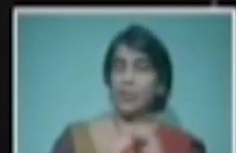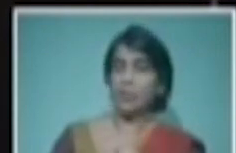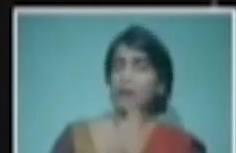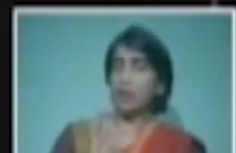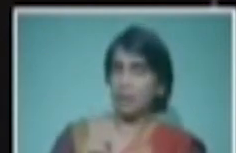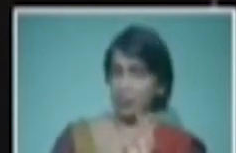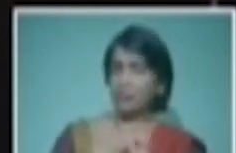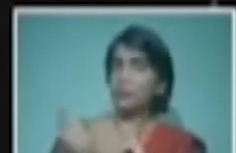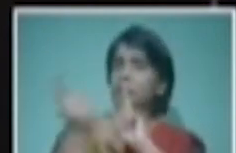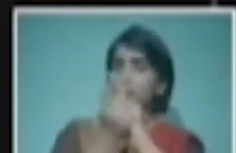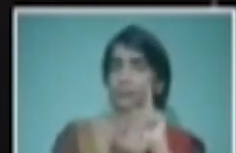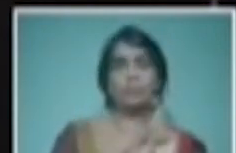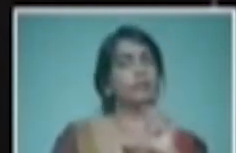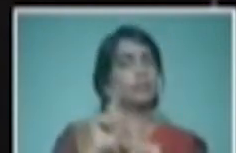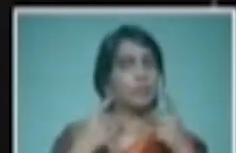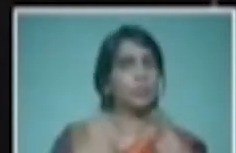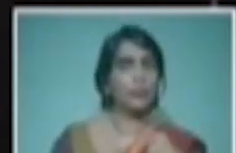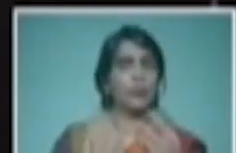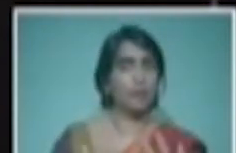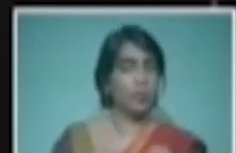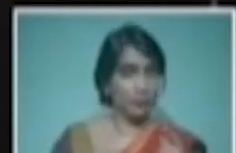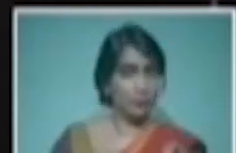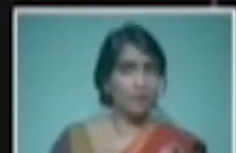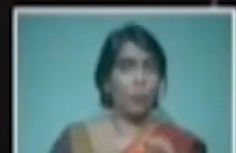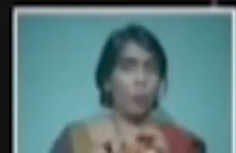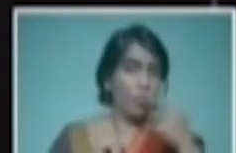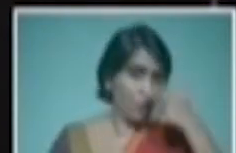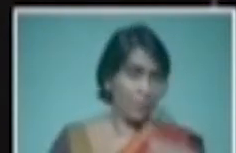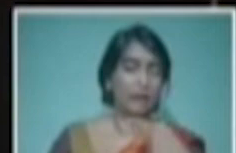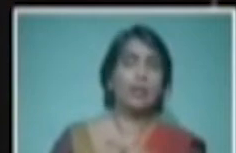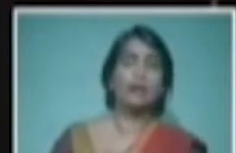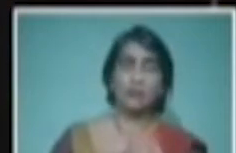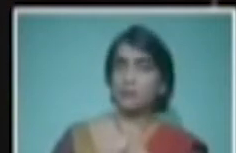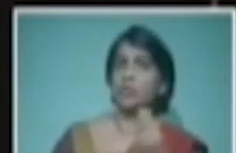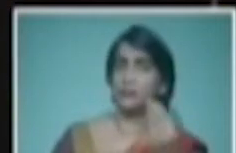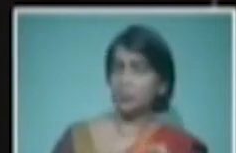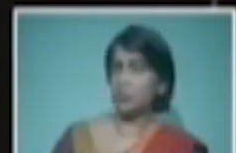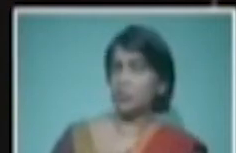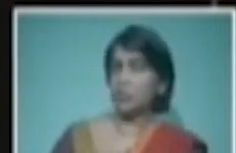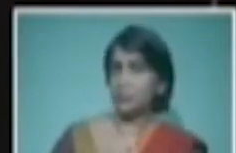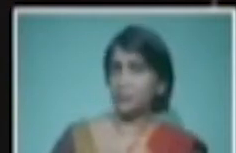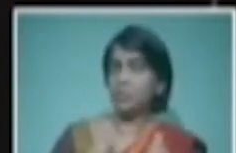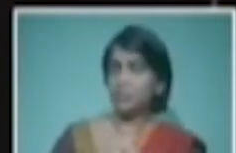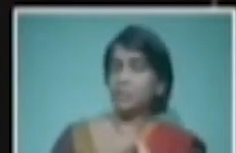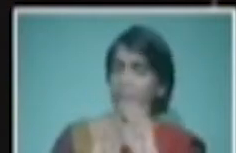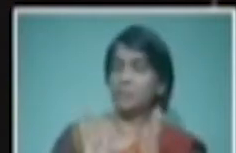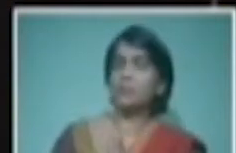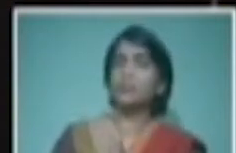සමග සාකච්ඡා කළා ඒ අවශ්‍ය කරන භූමි තෙල් ටික ලබා දීමට අවශ්‍ය කටයුතු සියල්ල